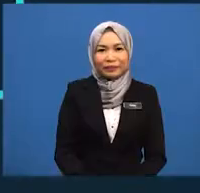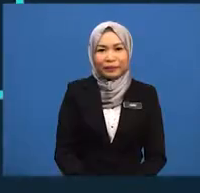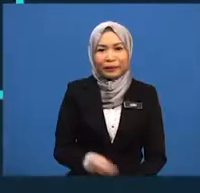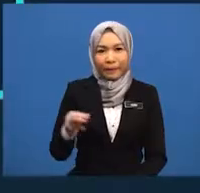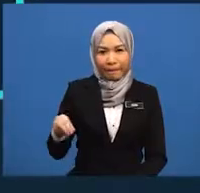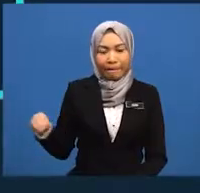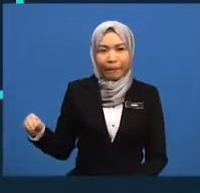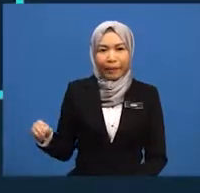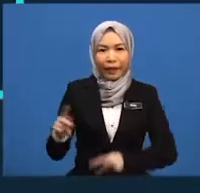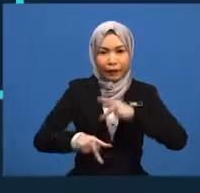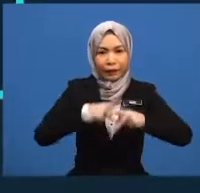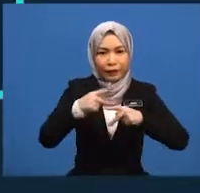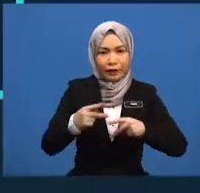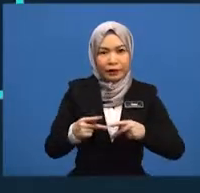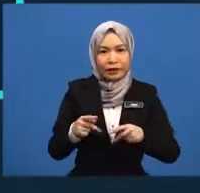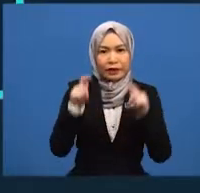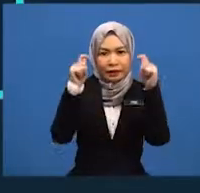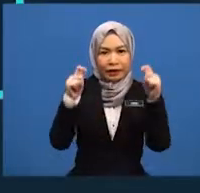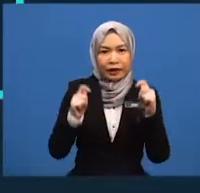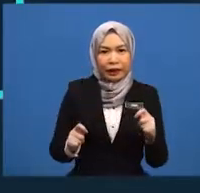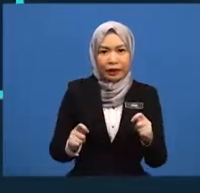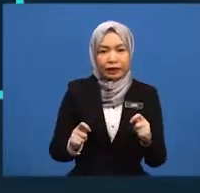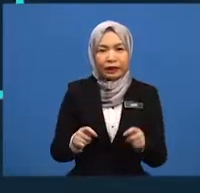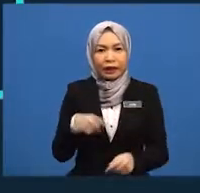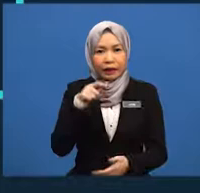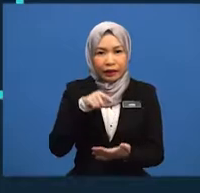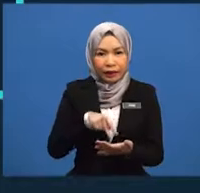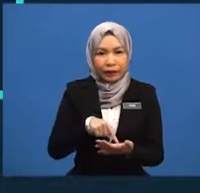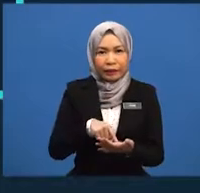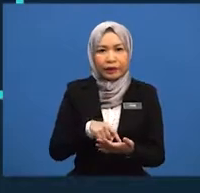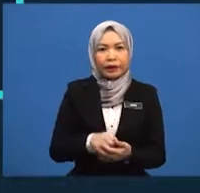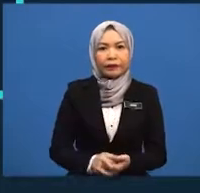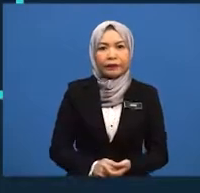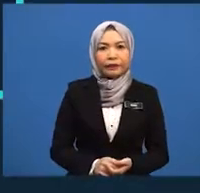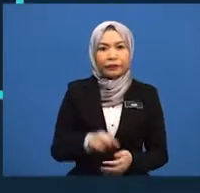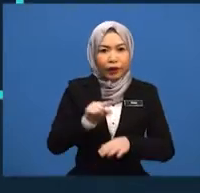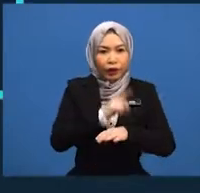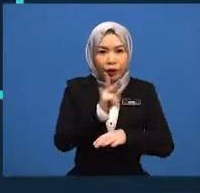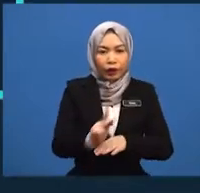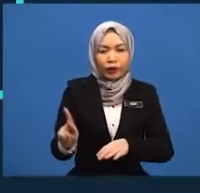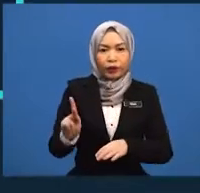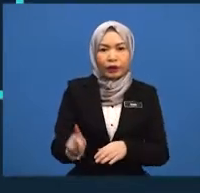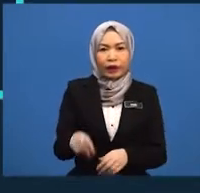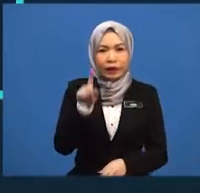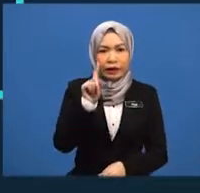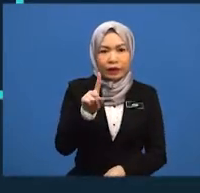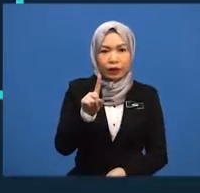Murid-murid, proses teknik semakan meja menggunakan satu sampel data input.